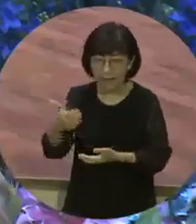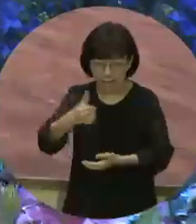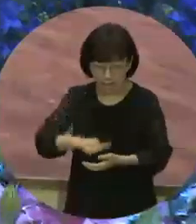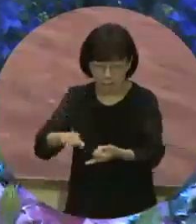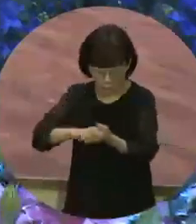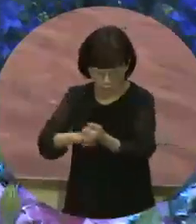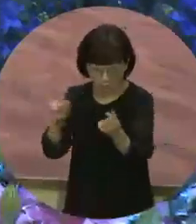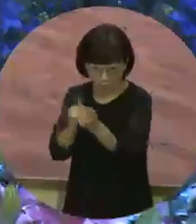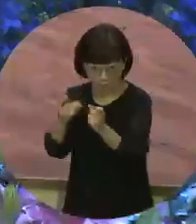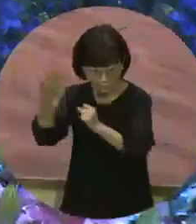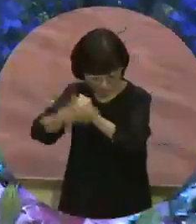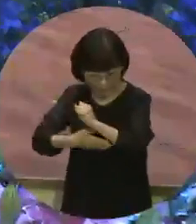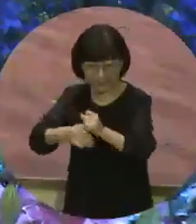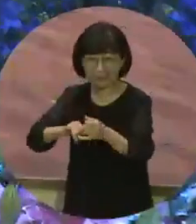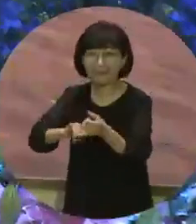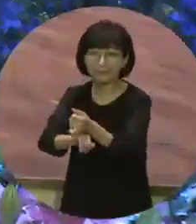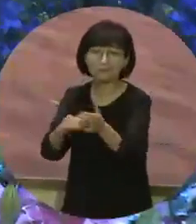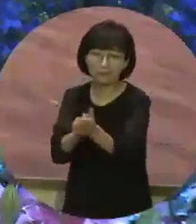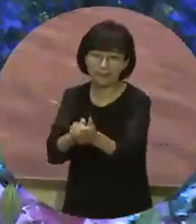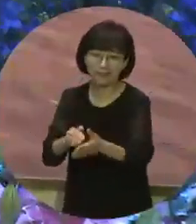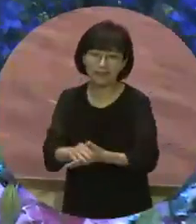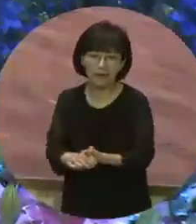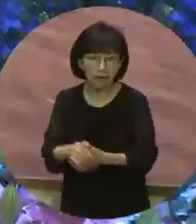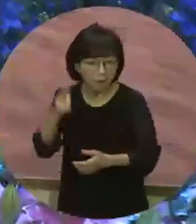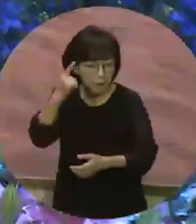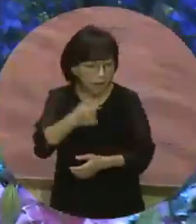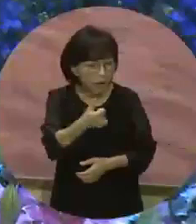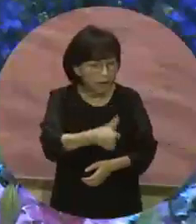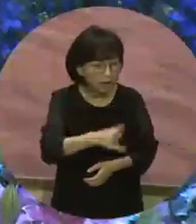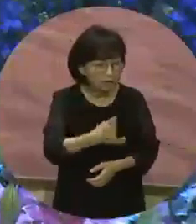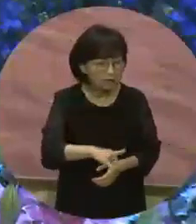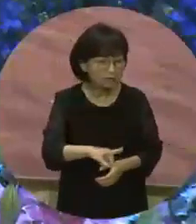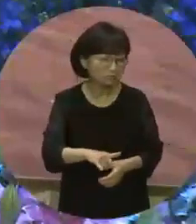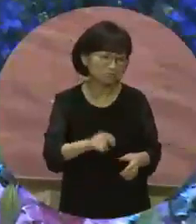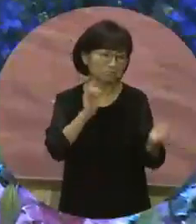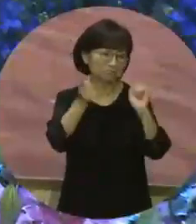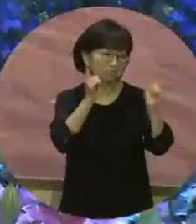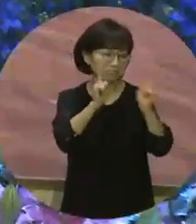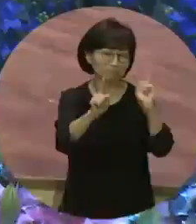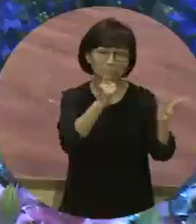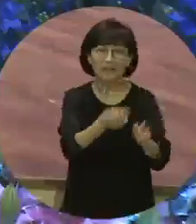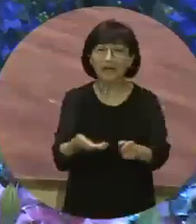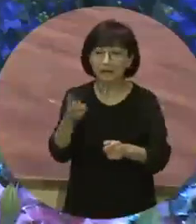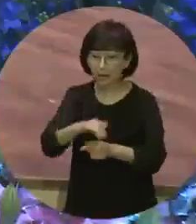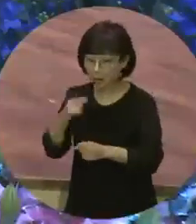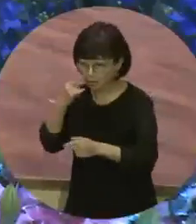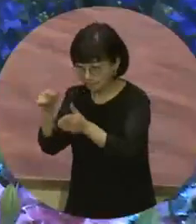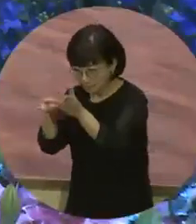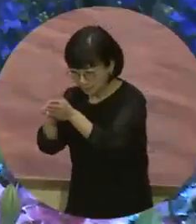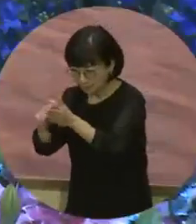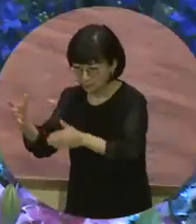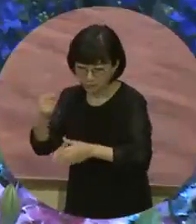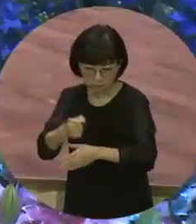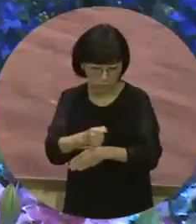아들의 믿음이 약해도 WRC 엄마가 신청을 해가지고 참여하게 하겠다.